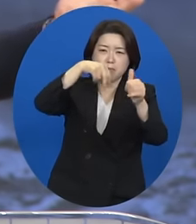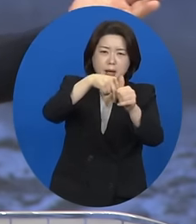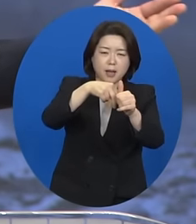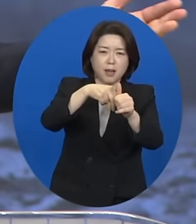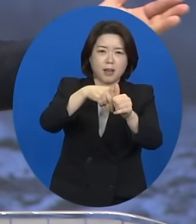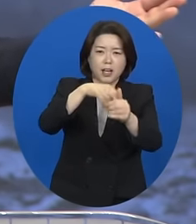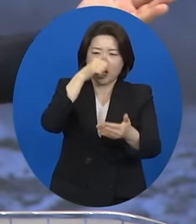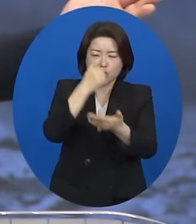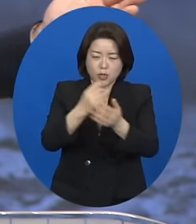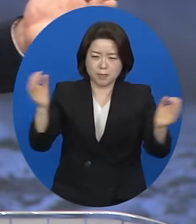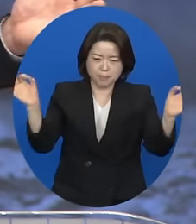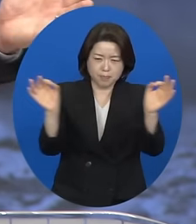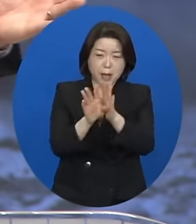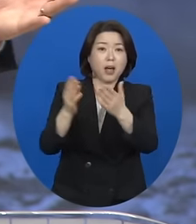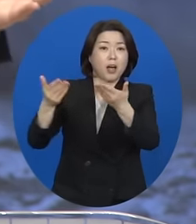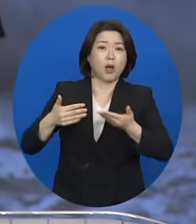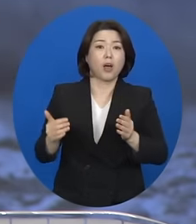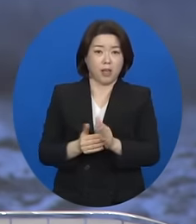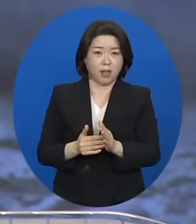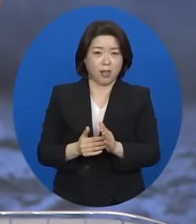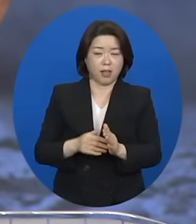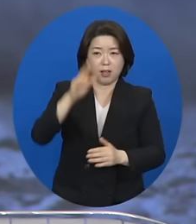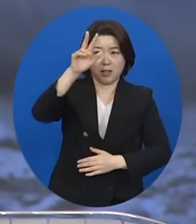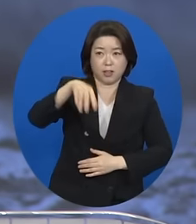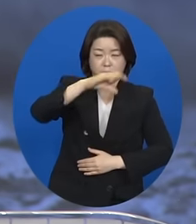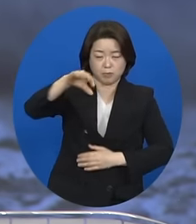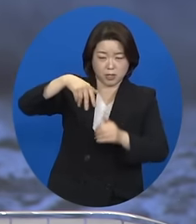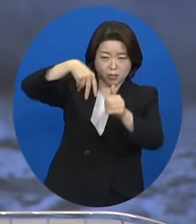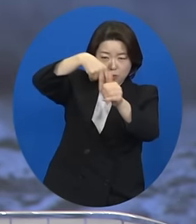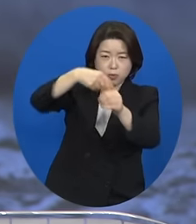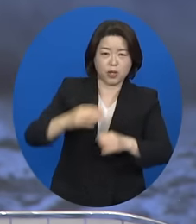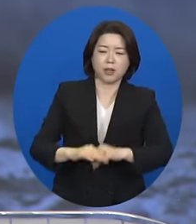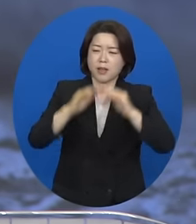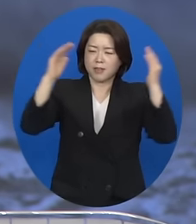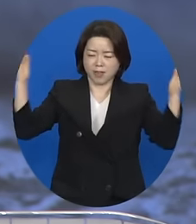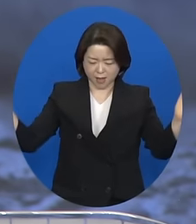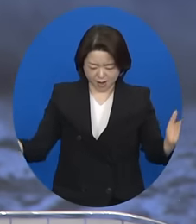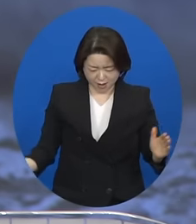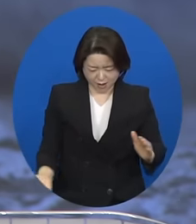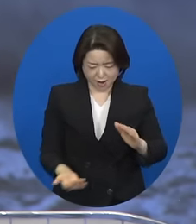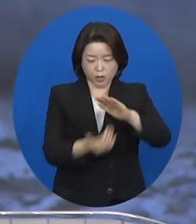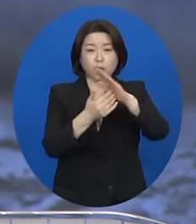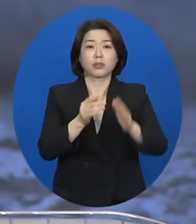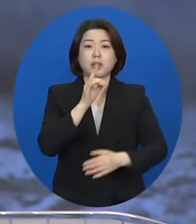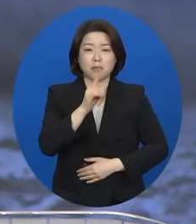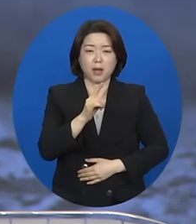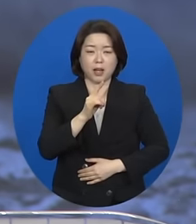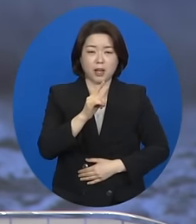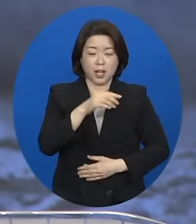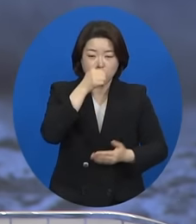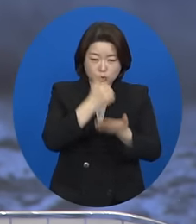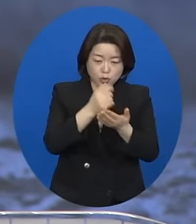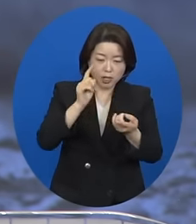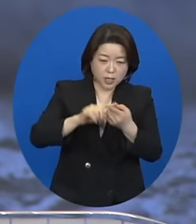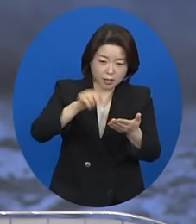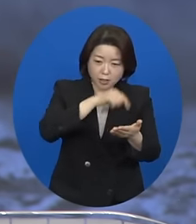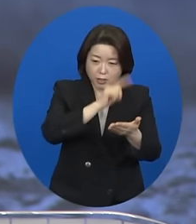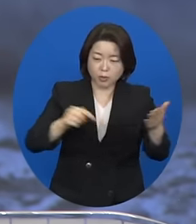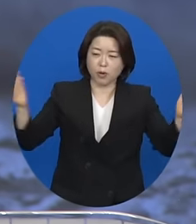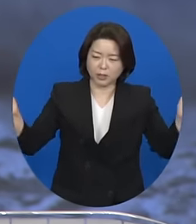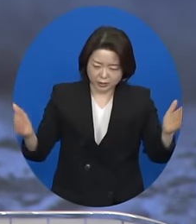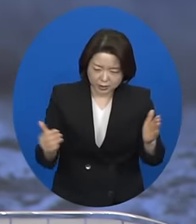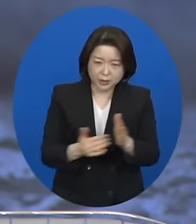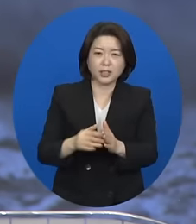그분이 마지막에 뭐라고 하십니까 다 이루었다 모든 우리의 죄값을 치렀다고 다 이루었다고 말씀을